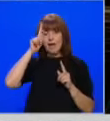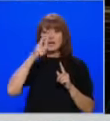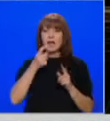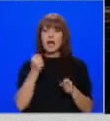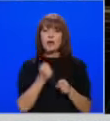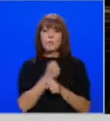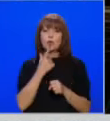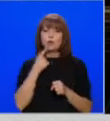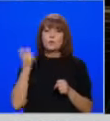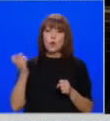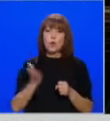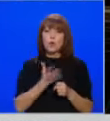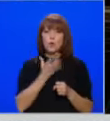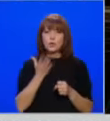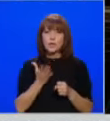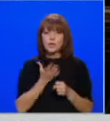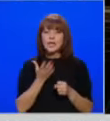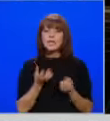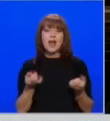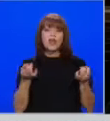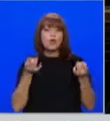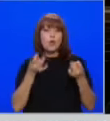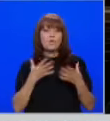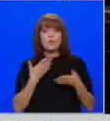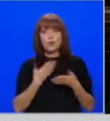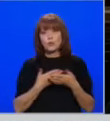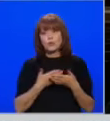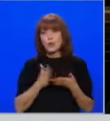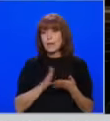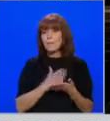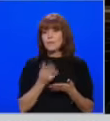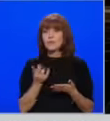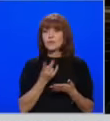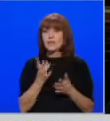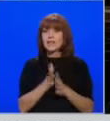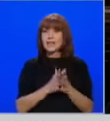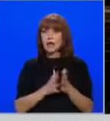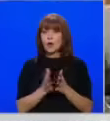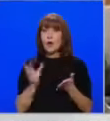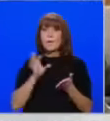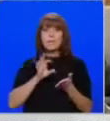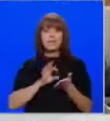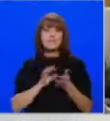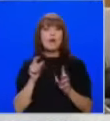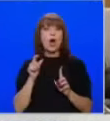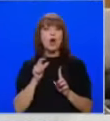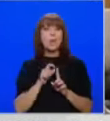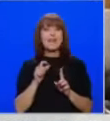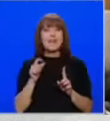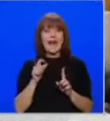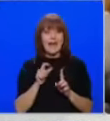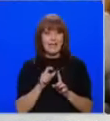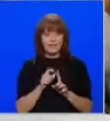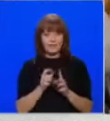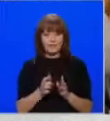Ицхак Тавиор като символ на новите взаимоотношения между двата народа. На концерта присъства и президента Румен Радев, под чийто патронаж се